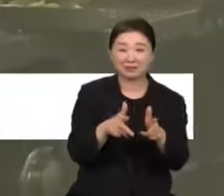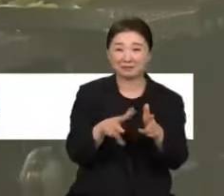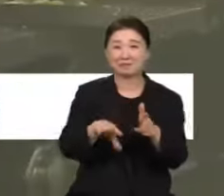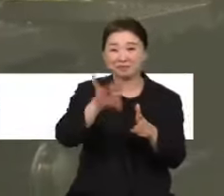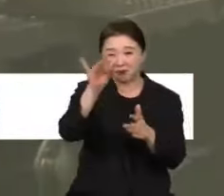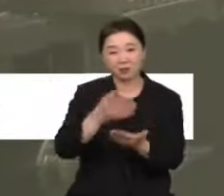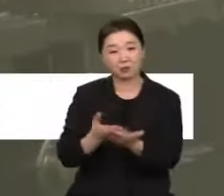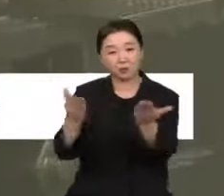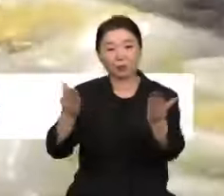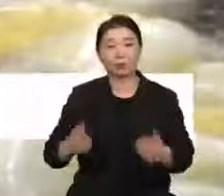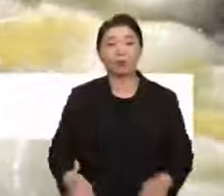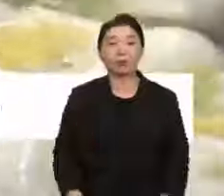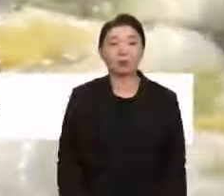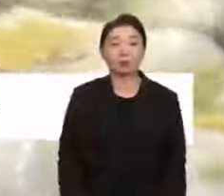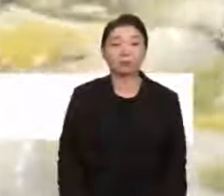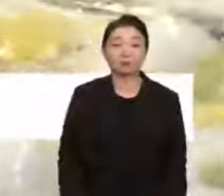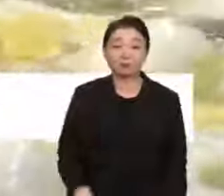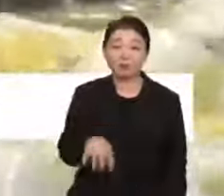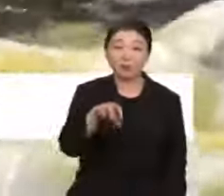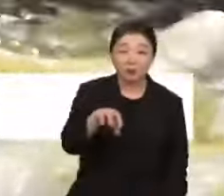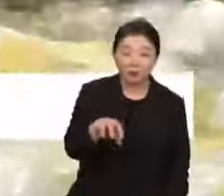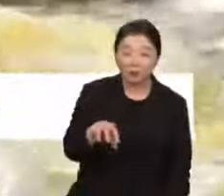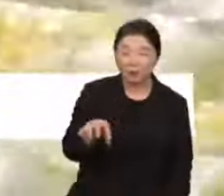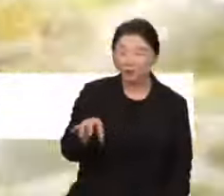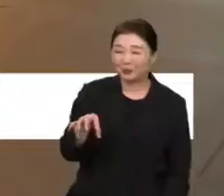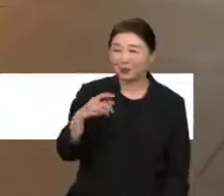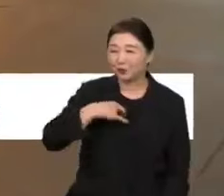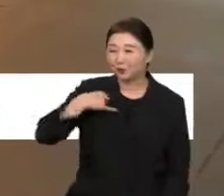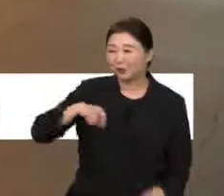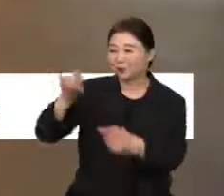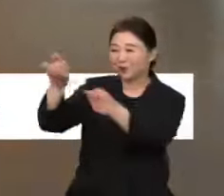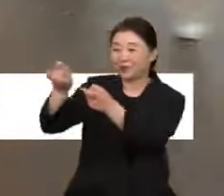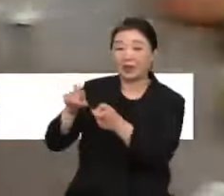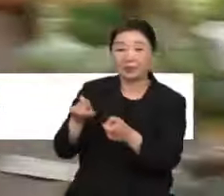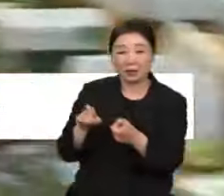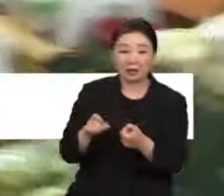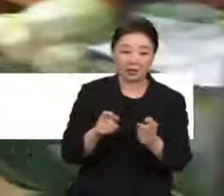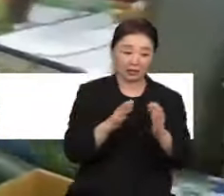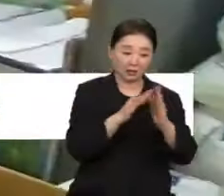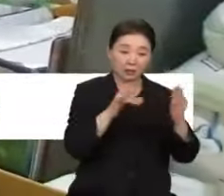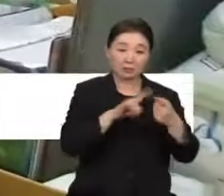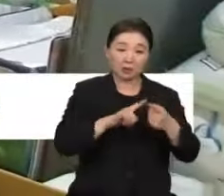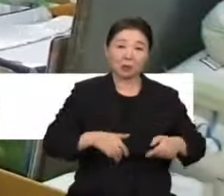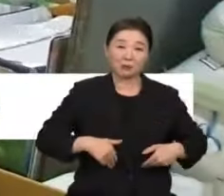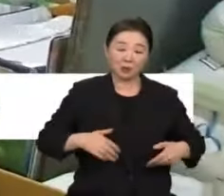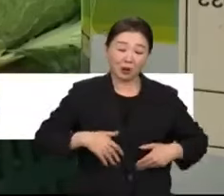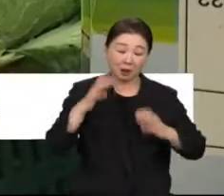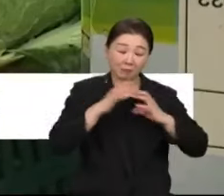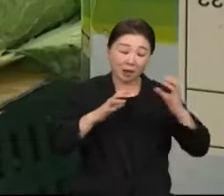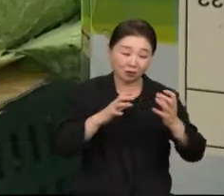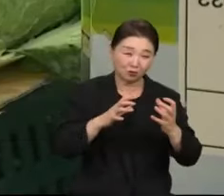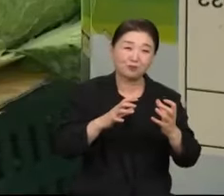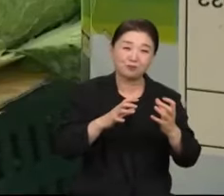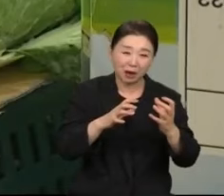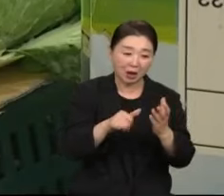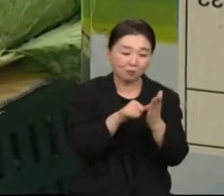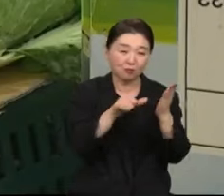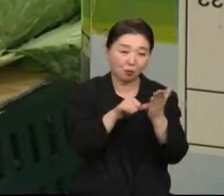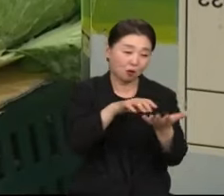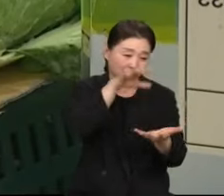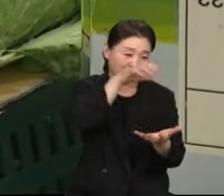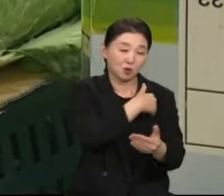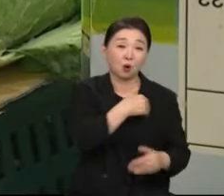먼저 유통됩니다. 이곳에서 수입 배추를 사면 가정에서 필요한 배추 물량에 여유가 생겨 가격이 내려갈